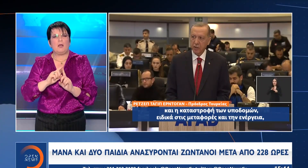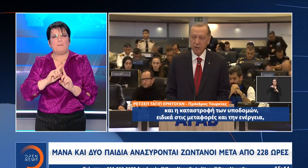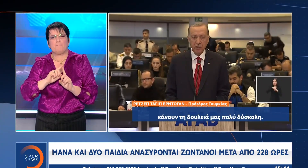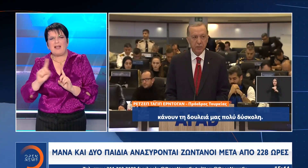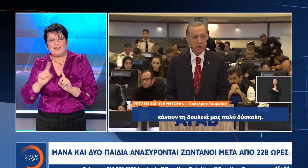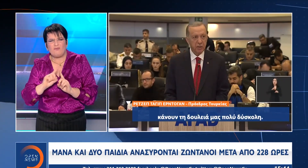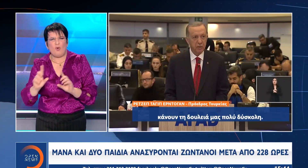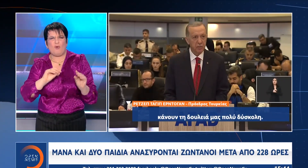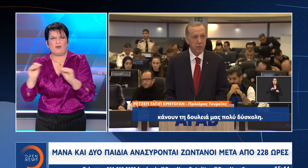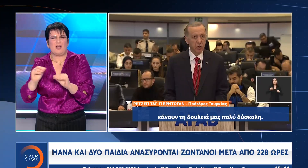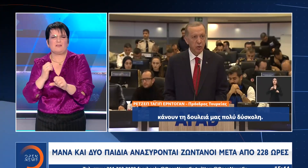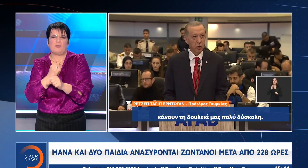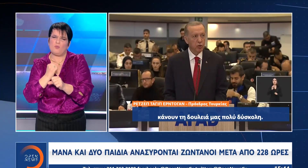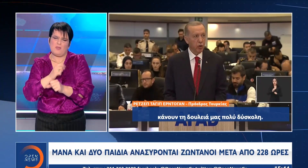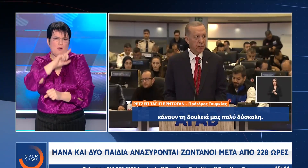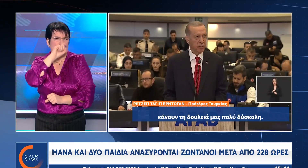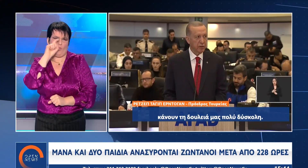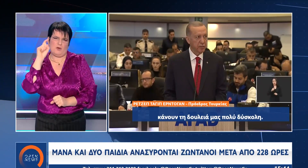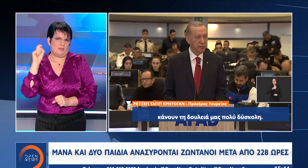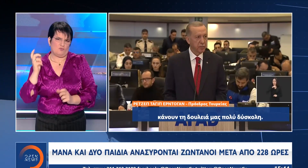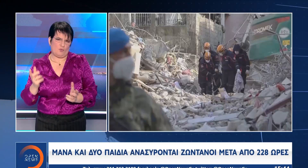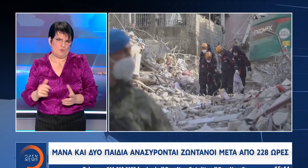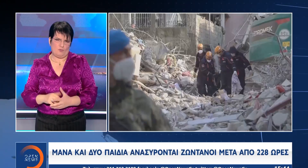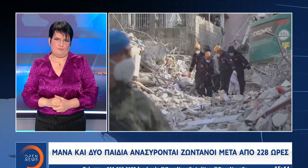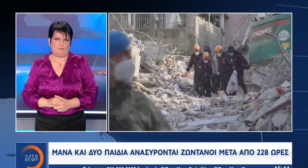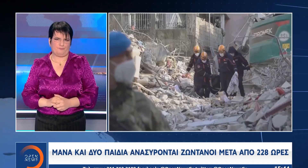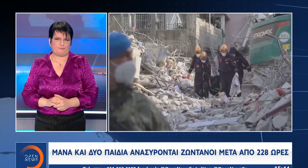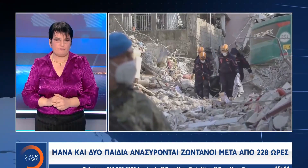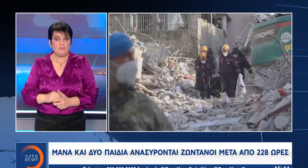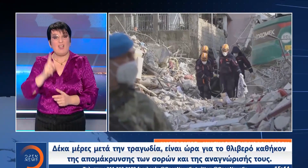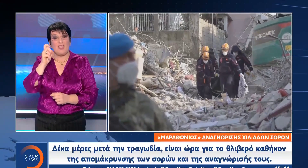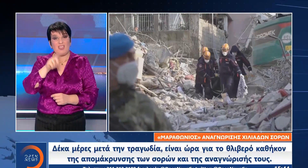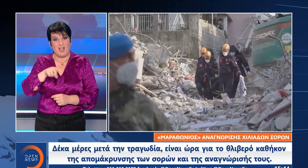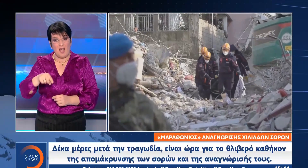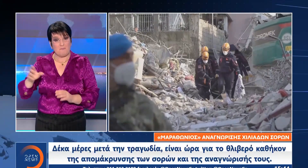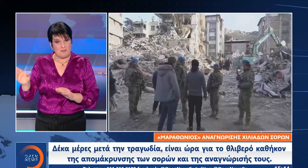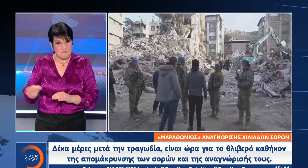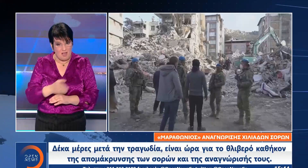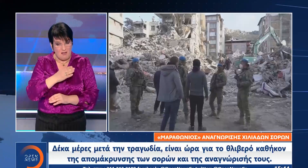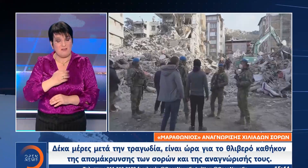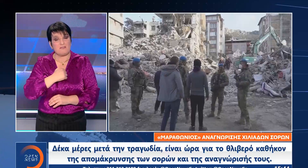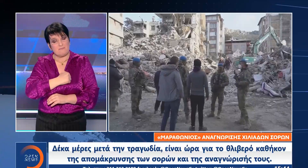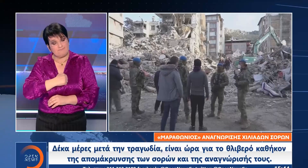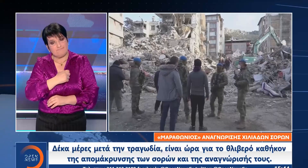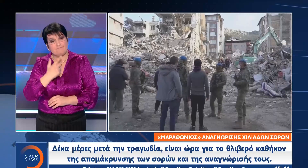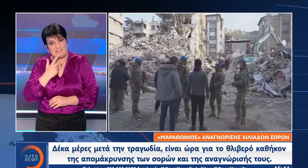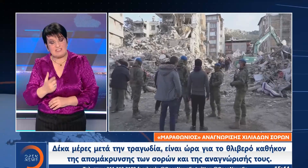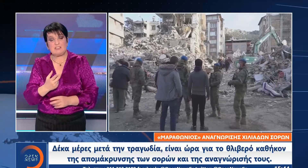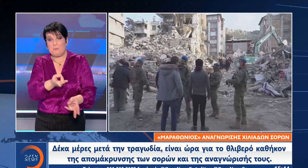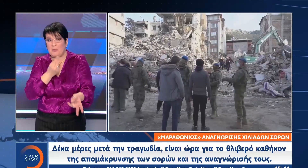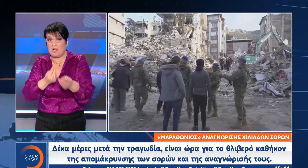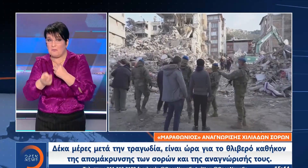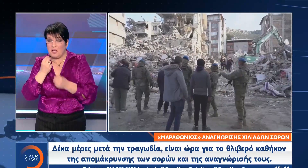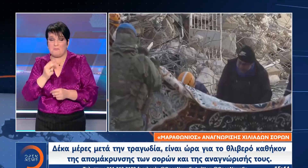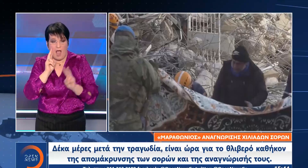yıkımlar işimizi çok zorlaştırdı. 10 μέρες μετά την τραγωδία είναι ώρα για το θλιβερό καθήκον της απομάκρυνσης των σωρών και